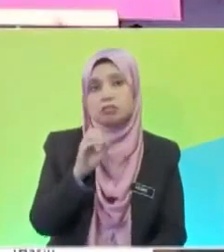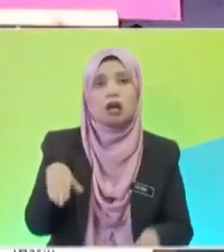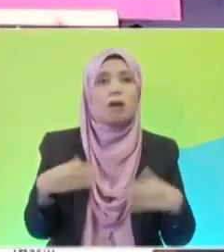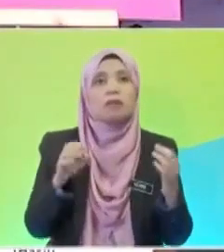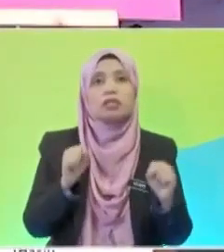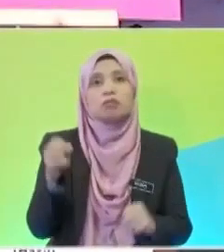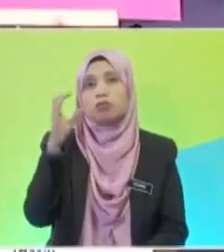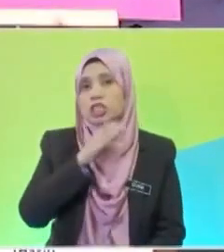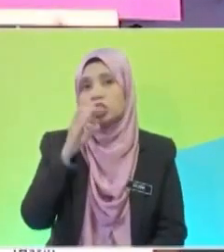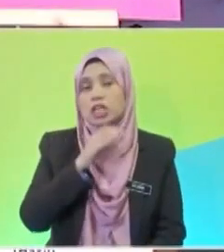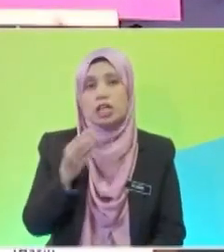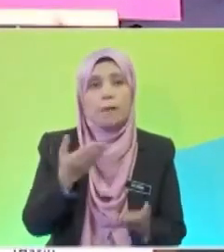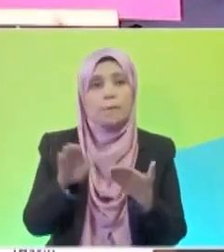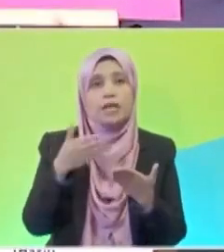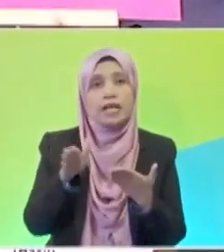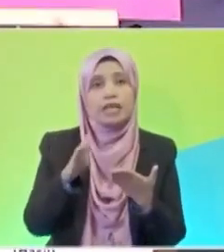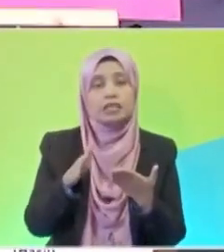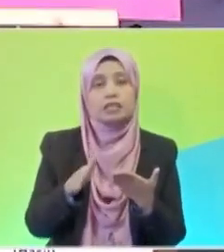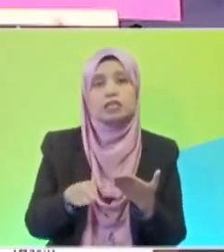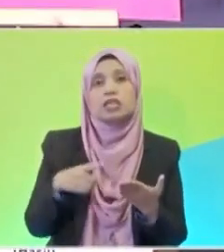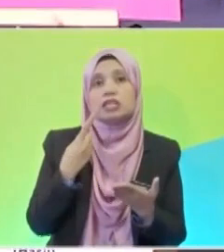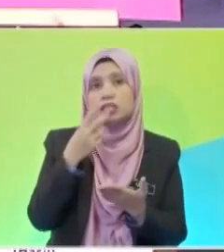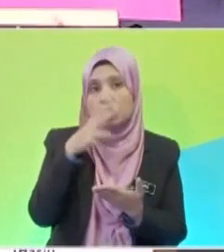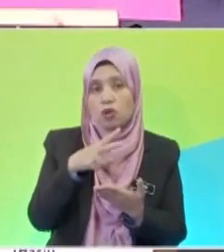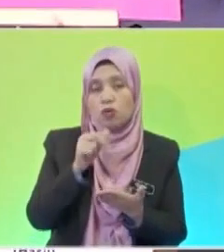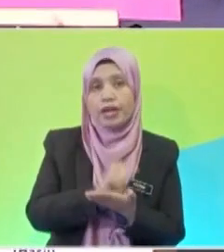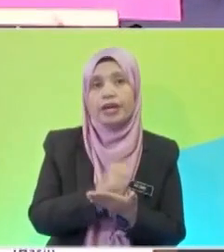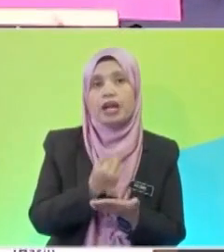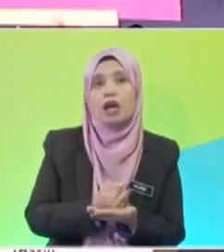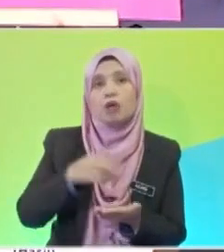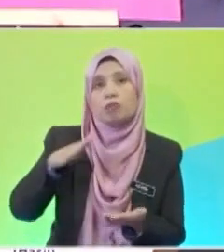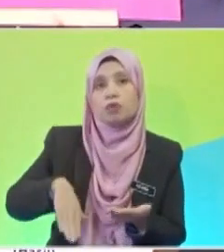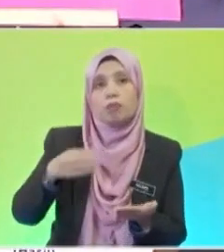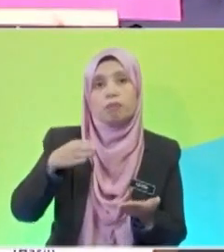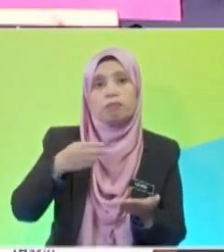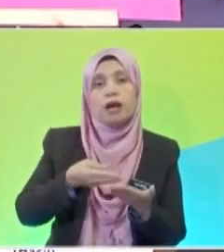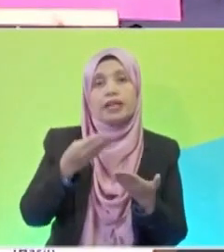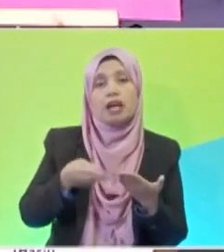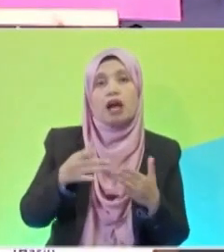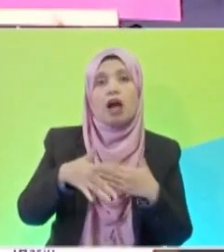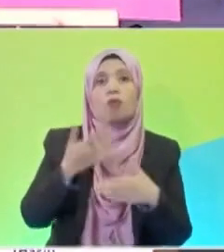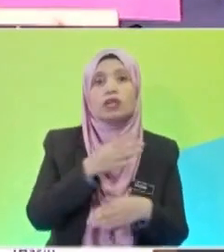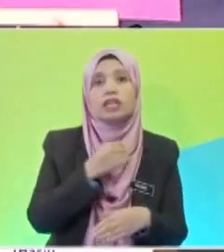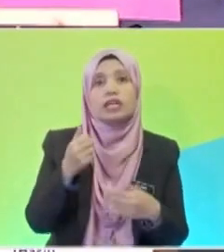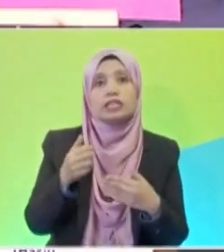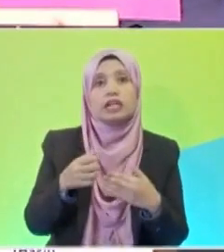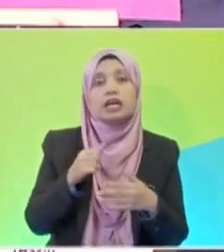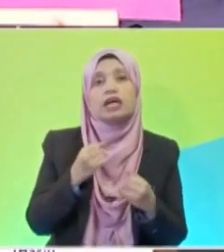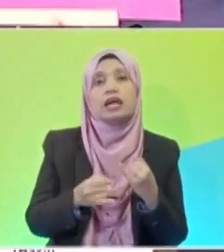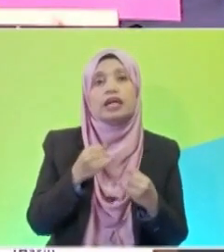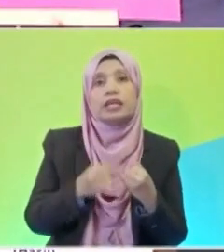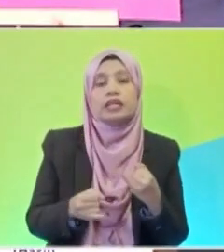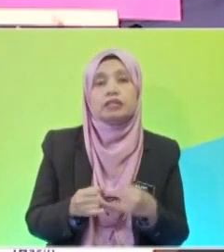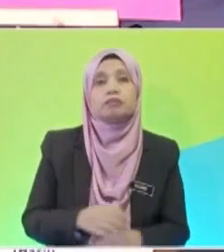cari nilai belian? Okey, murid-murid, cuba lihat. Ada tak akaun belum bayar awal dan akhir? Jika wujudnya akaun belum bayar, maka wujudnya